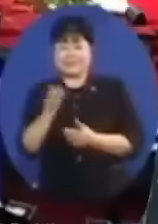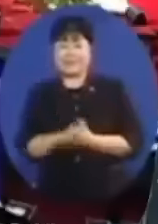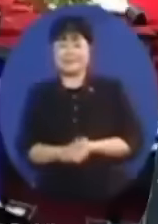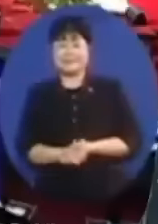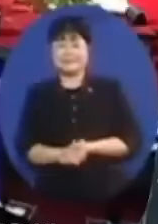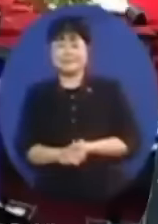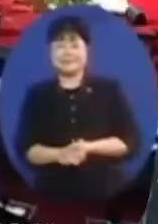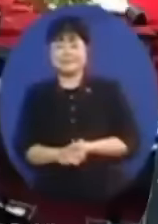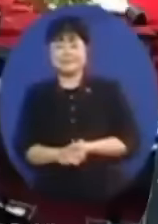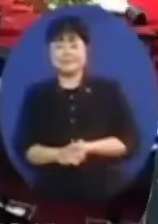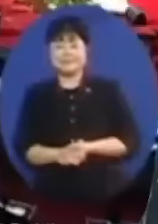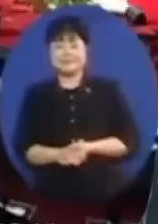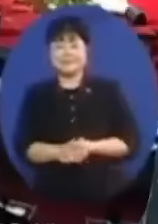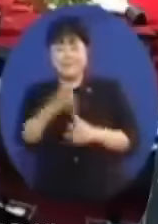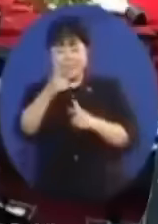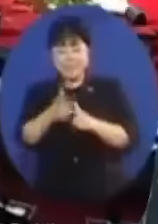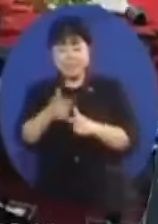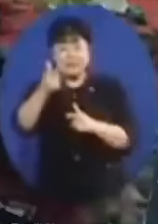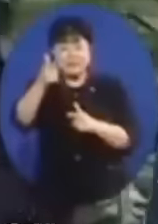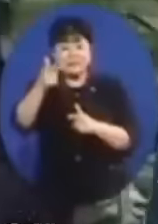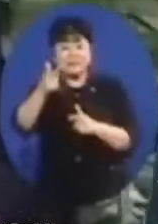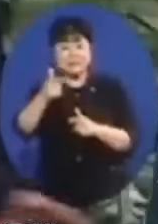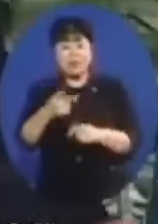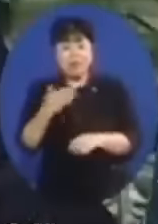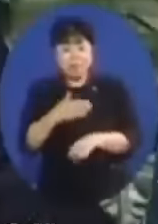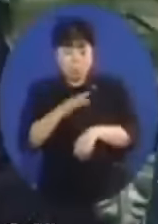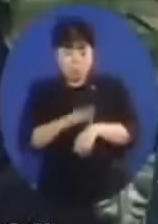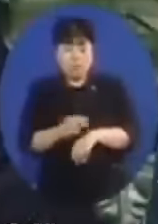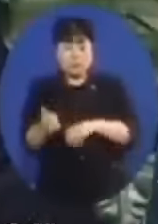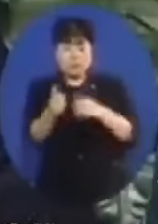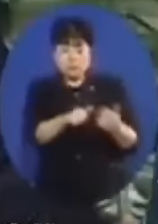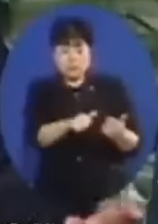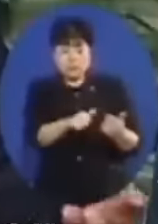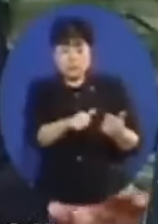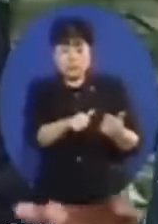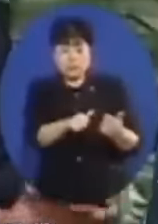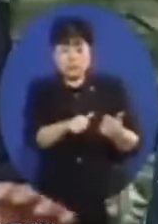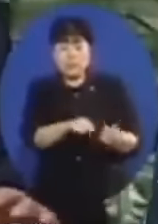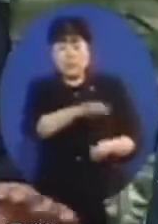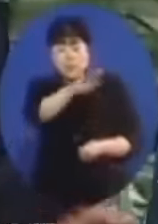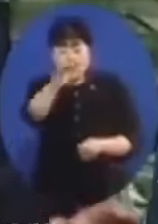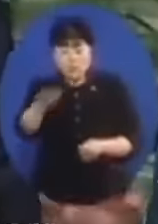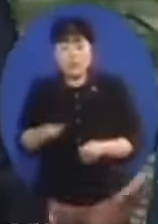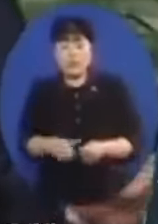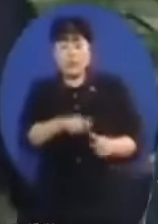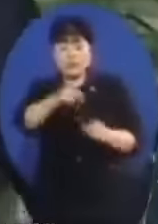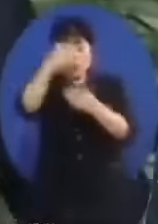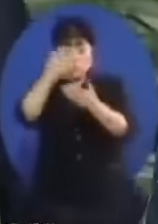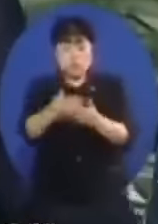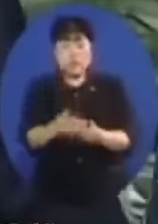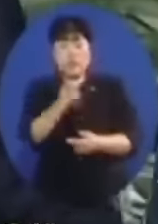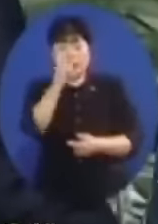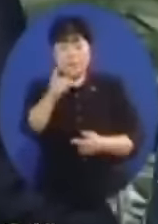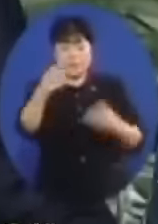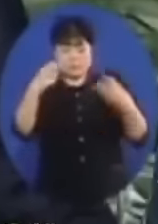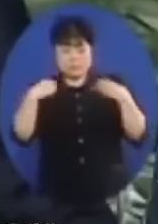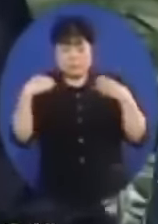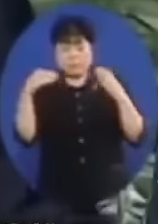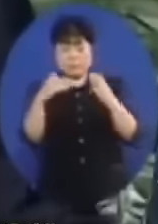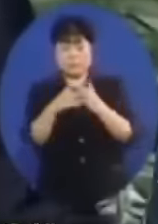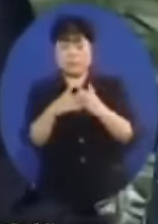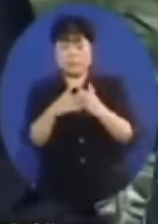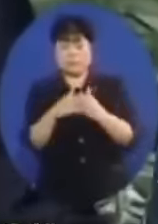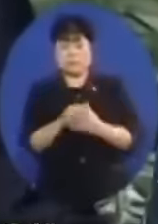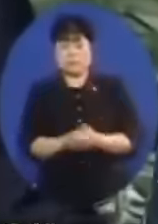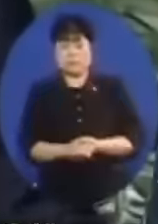받으셨습니다. 예수님이 육으로는 죽음으로 우리의 구원을 단번에 이루신 것입니다.